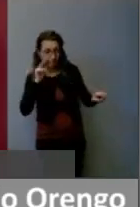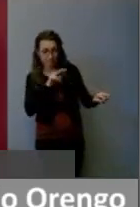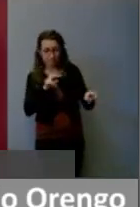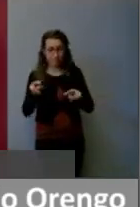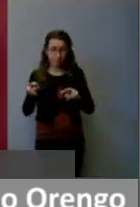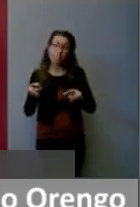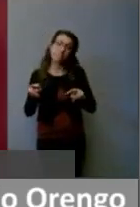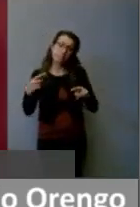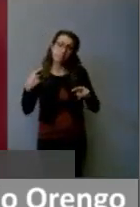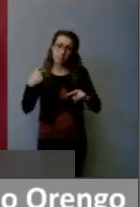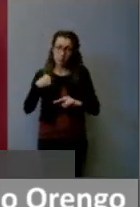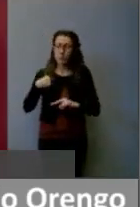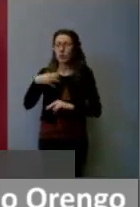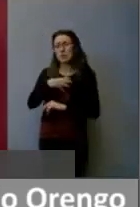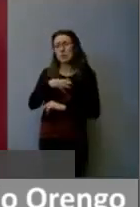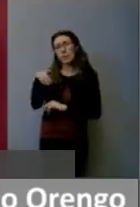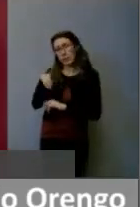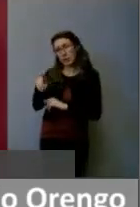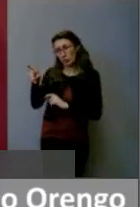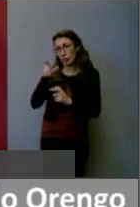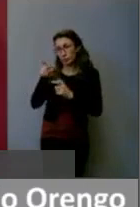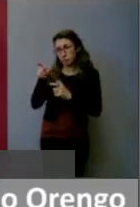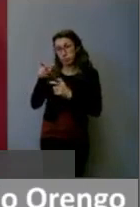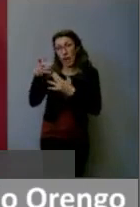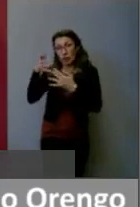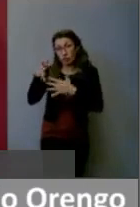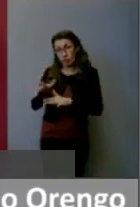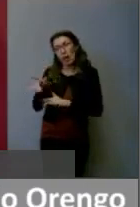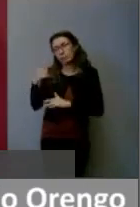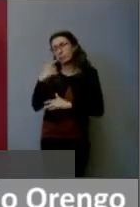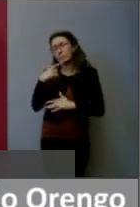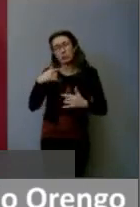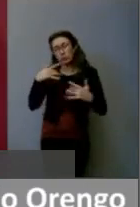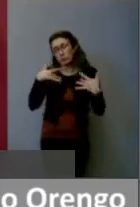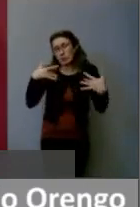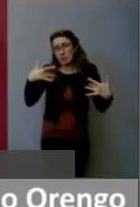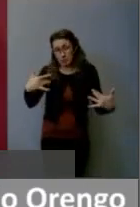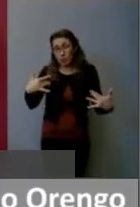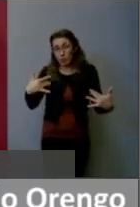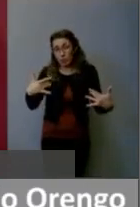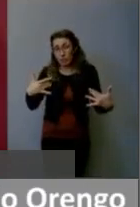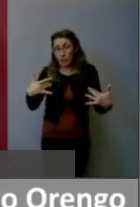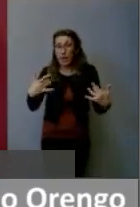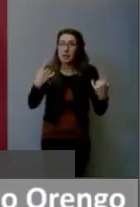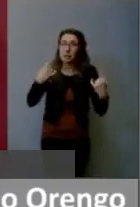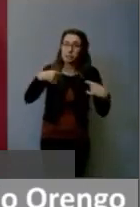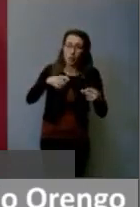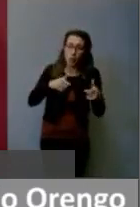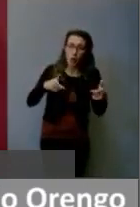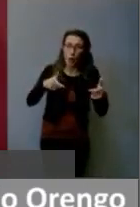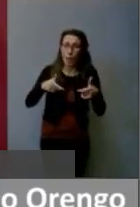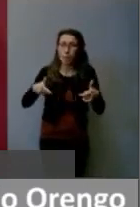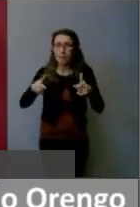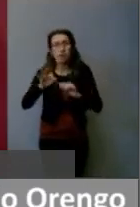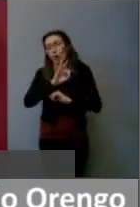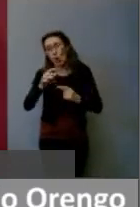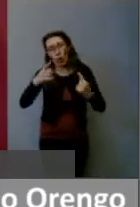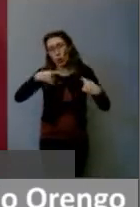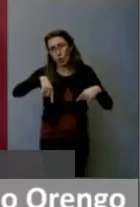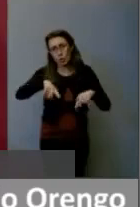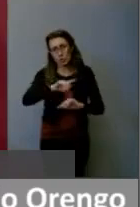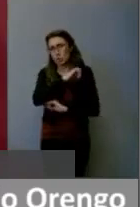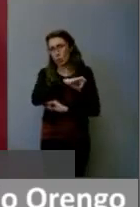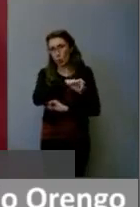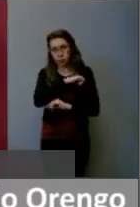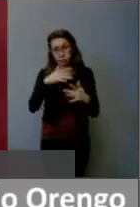già detto che si rende disponibile una seduta di commissione oppure anche di consiglio comunale su